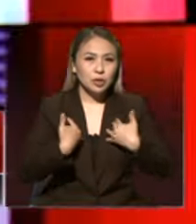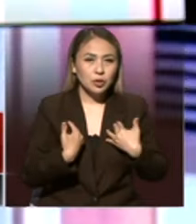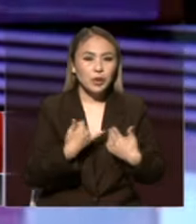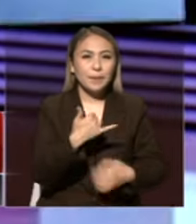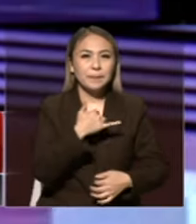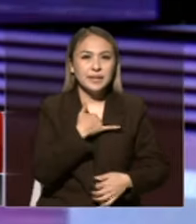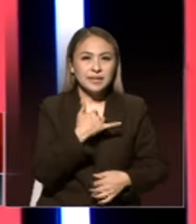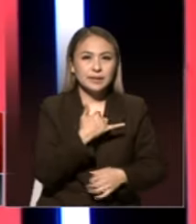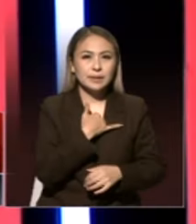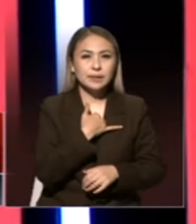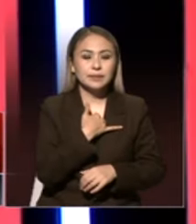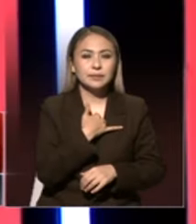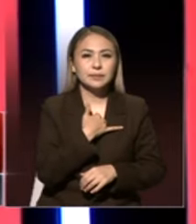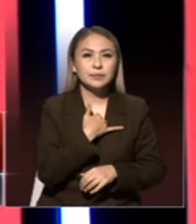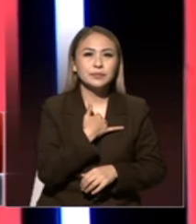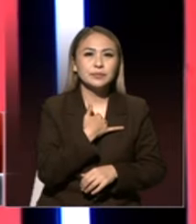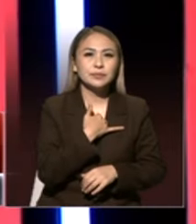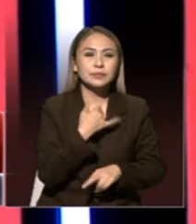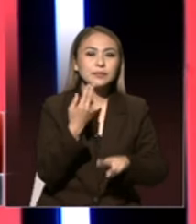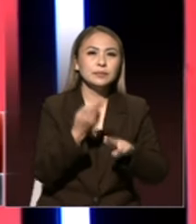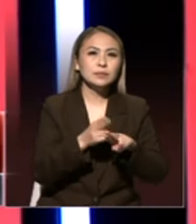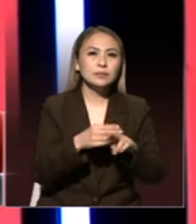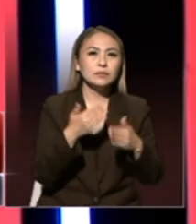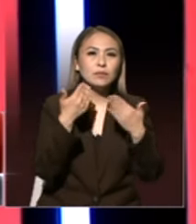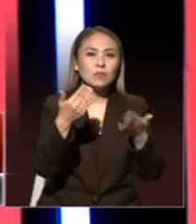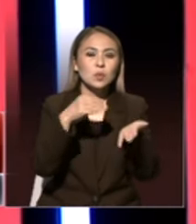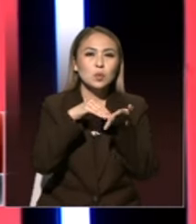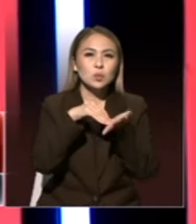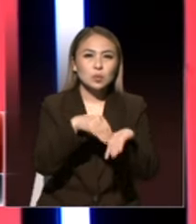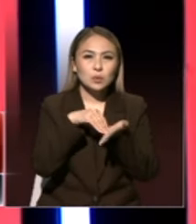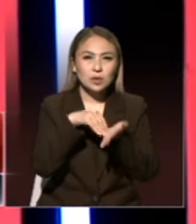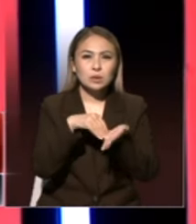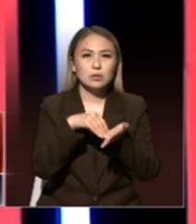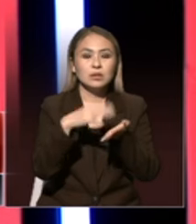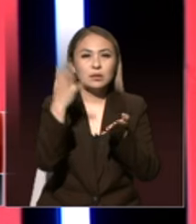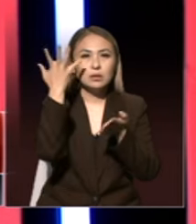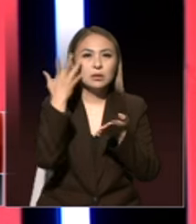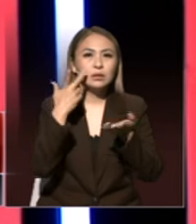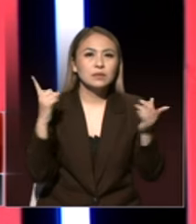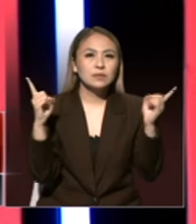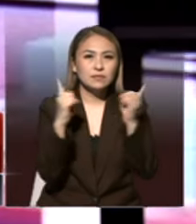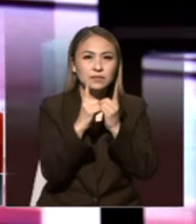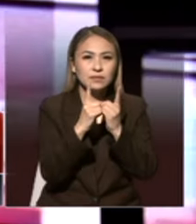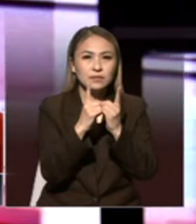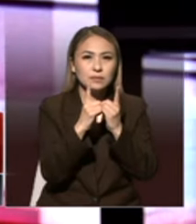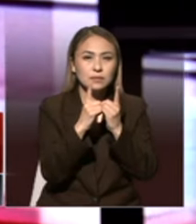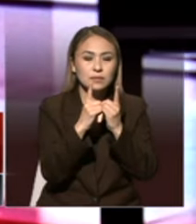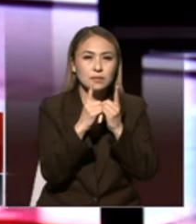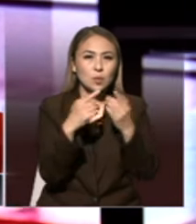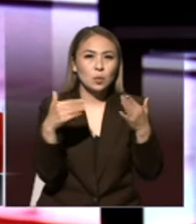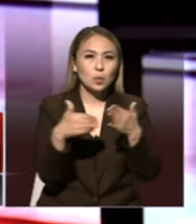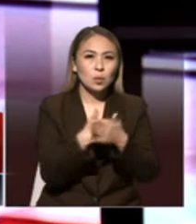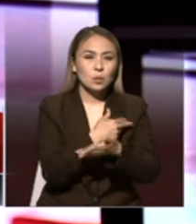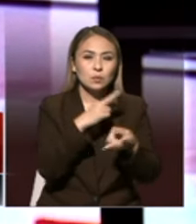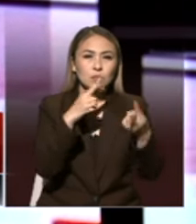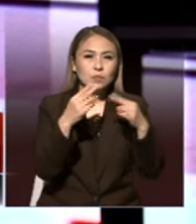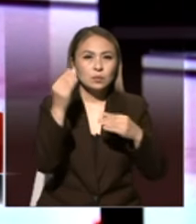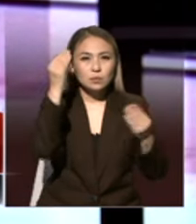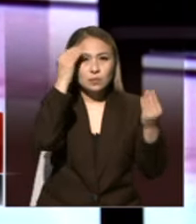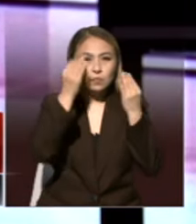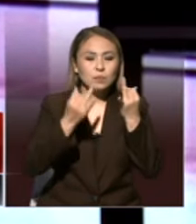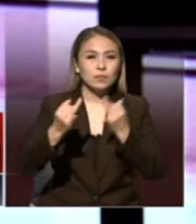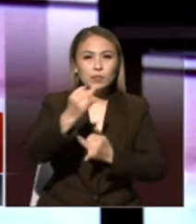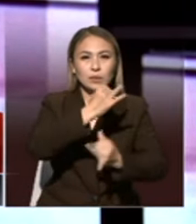мынау осы сіздің сұхбатыңыздың кездесудің жаңа барысында да өз ойларымызды